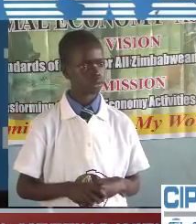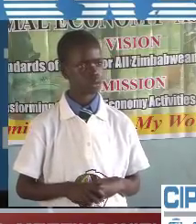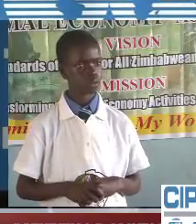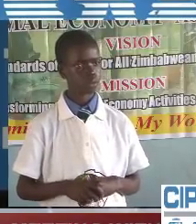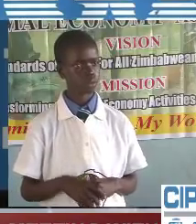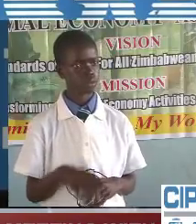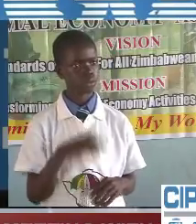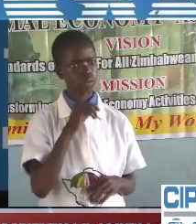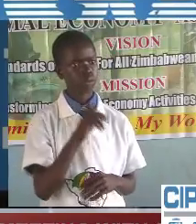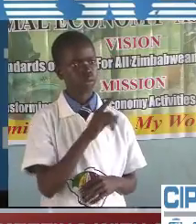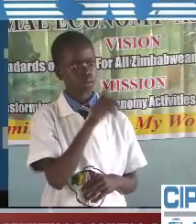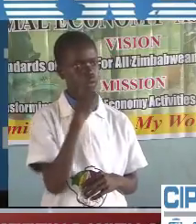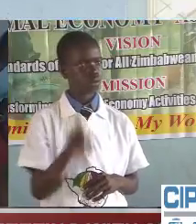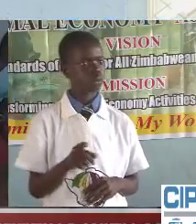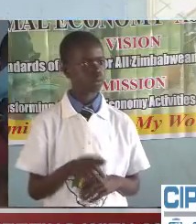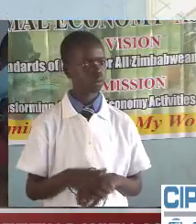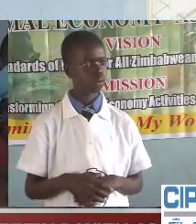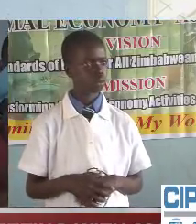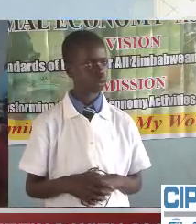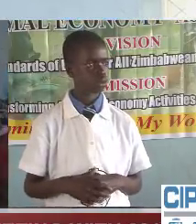Ndino mubvunzo wangu kuna meya.